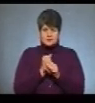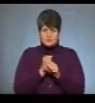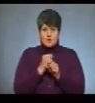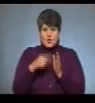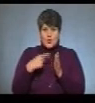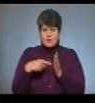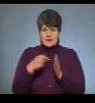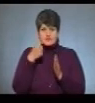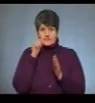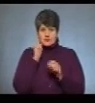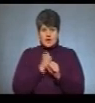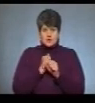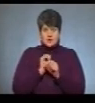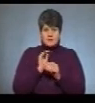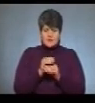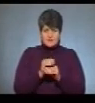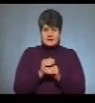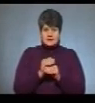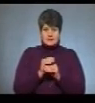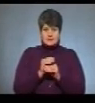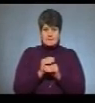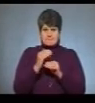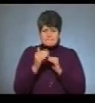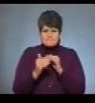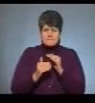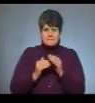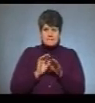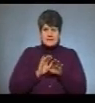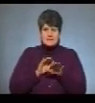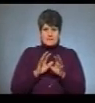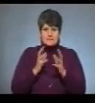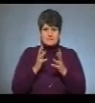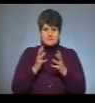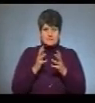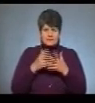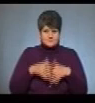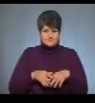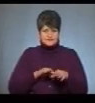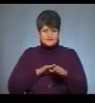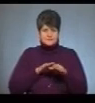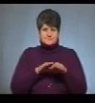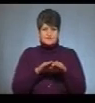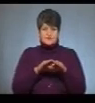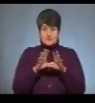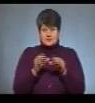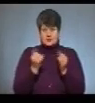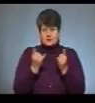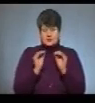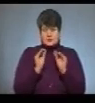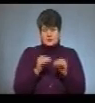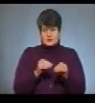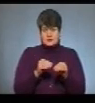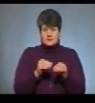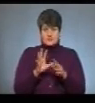я вчора зробив, на станку підрівняв. Ну, щітки нові сьогодні поставив,